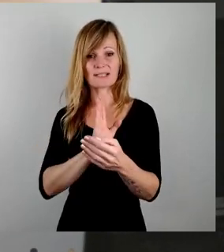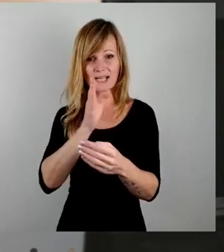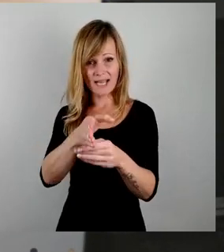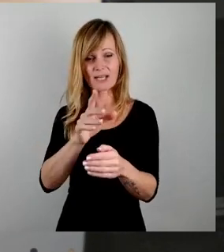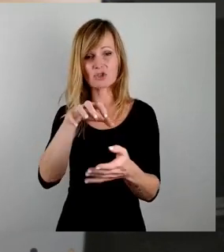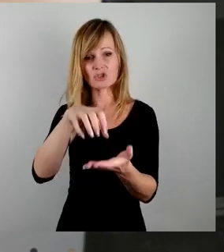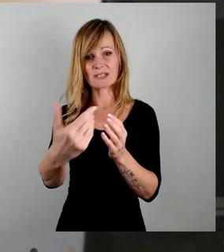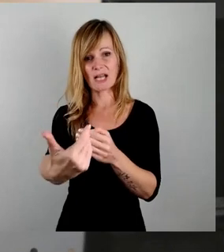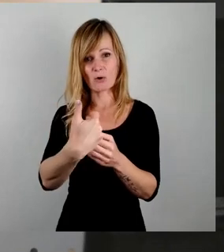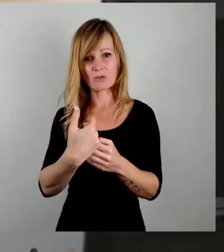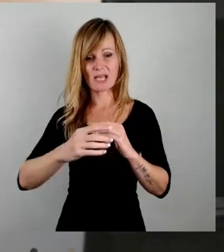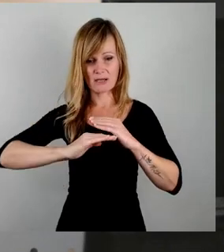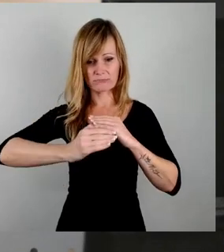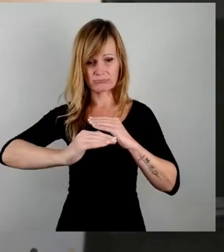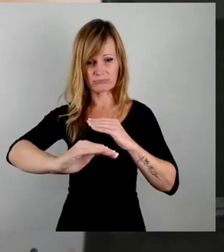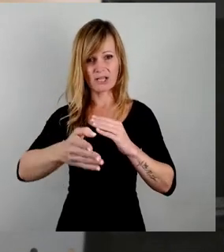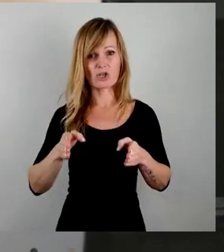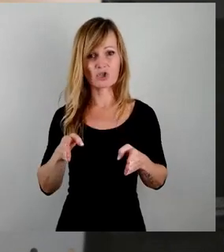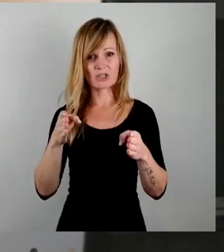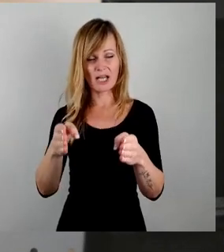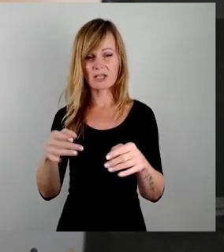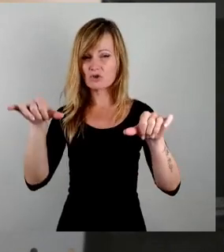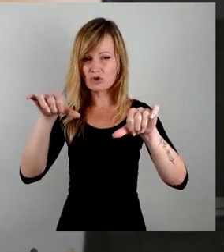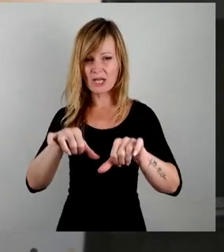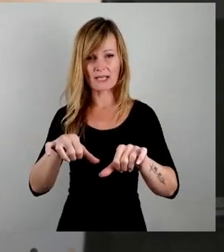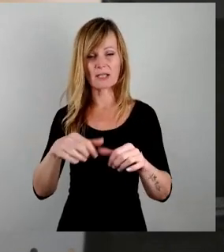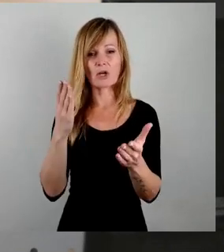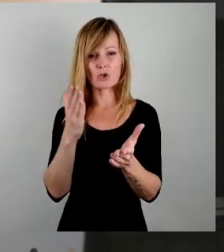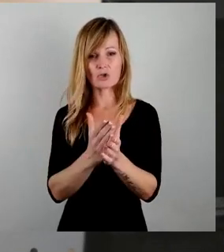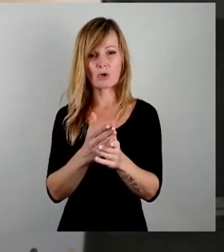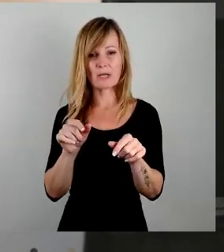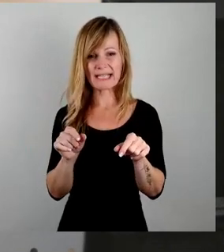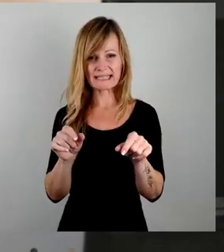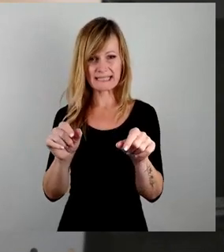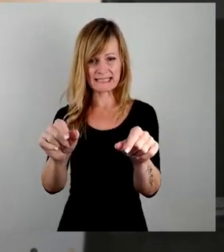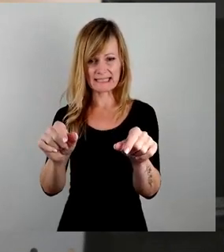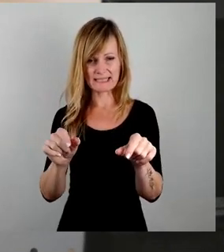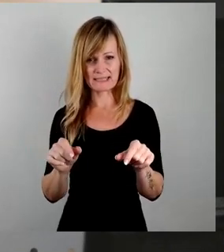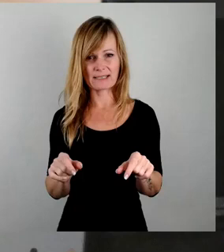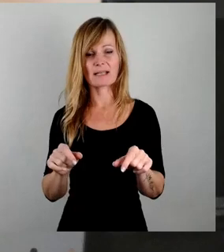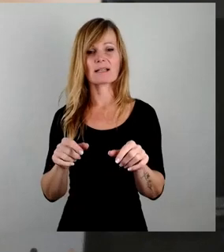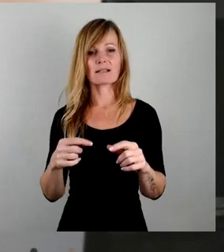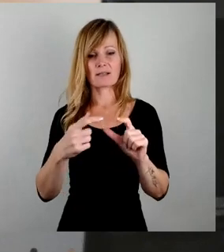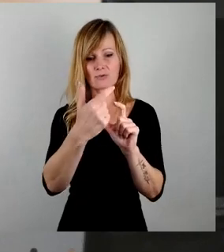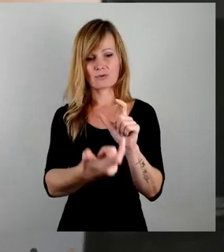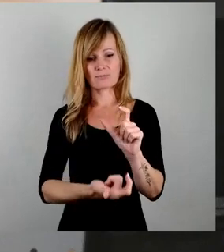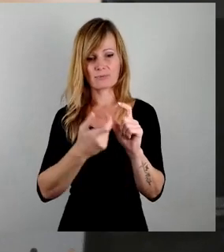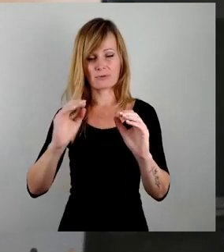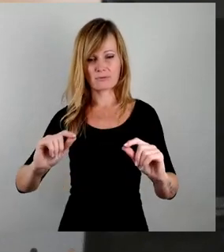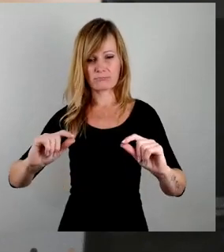ist mittlerweile so schlecht, dass sich Spurrinnen gebildet haben mit Flankenhöhen